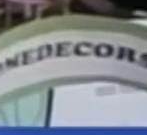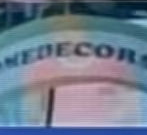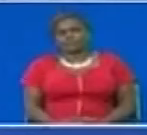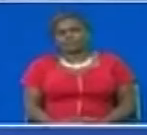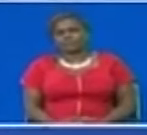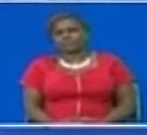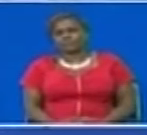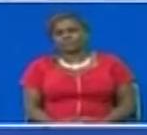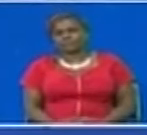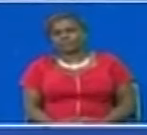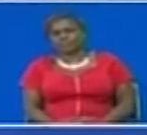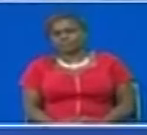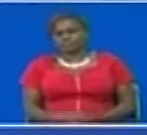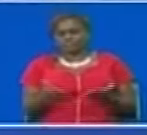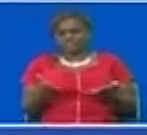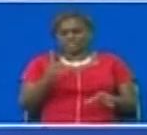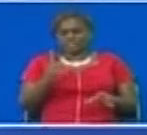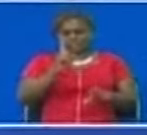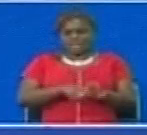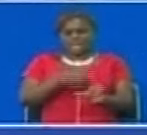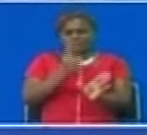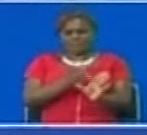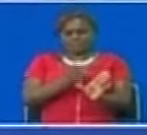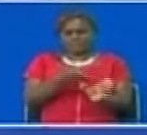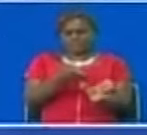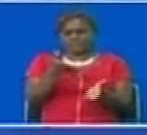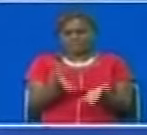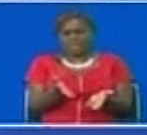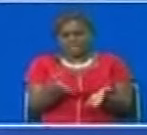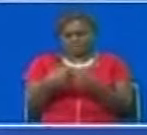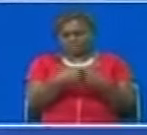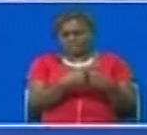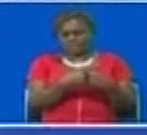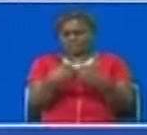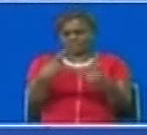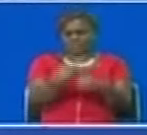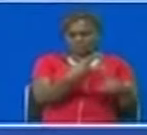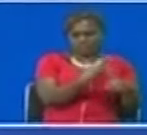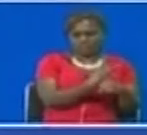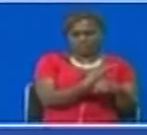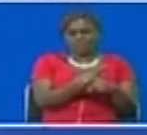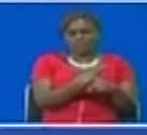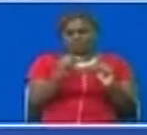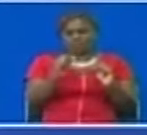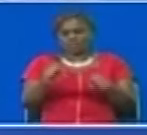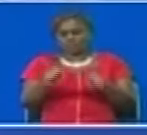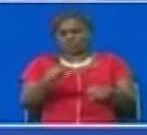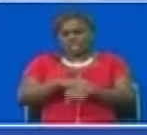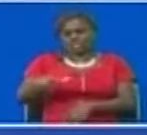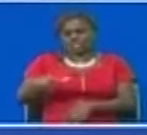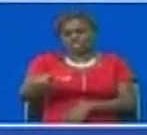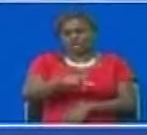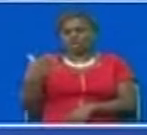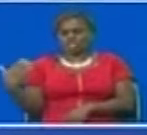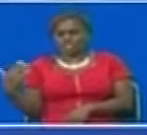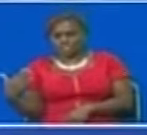Napata wageni kidogo kidogo na lengo kushiriki katika hii Green Enterprise Challenge ni kuona kwamba biashara yetu inajitangaza tuweze kupokea wageni locally. Kama